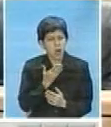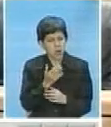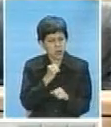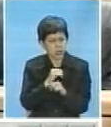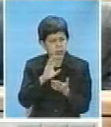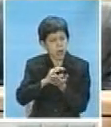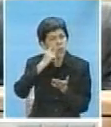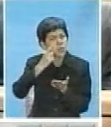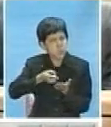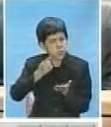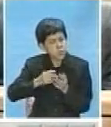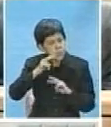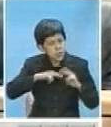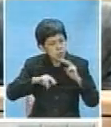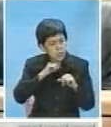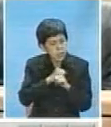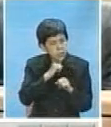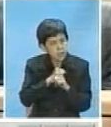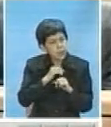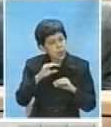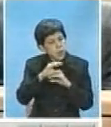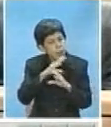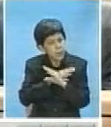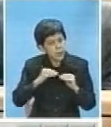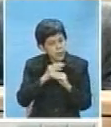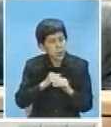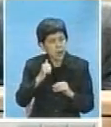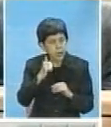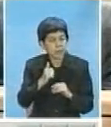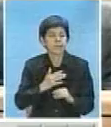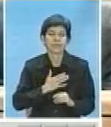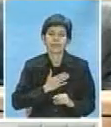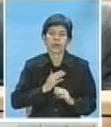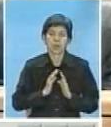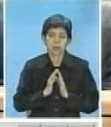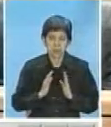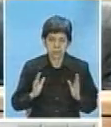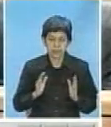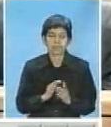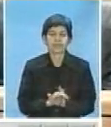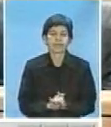อาจจะพิจารณาแลกเปลี่ยนโครงการต่างๆให้เหมาะสมขอกราบขอบพระคุณครับสวัสดีครับ